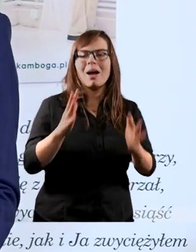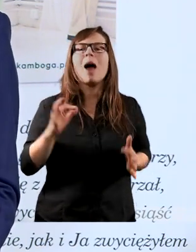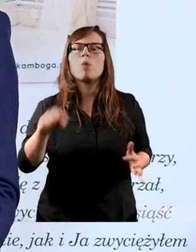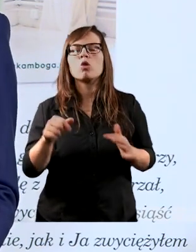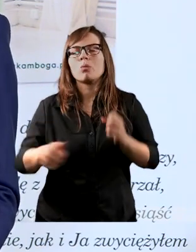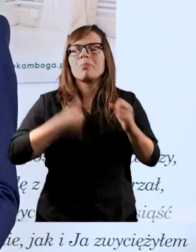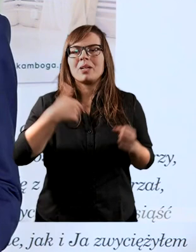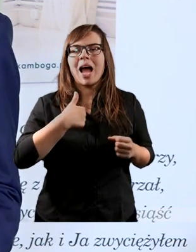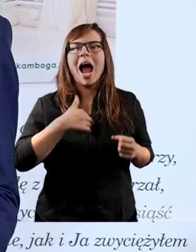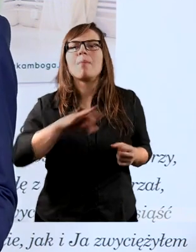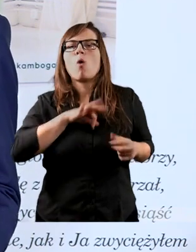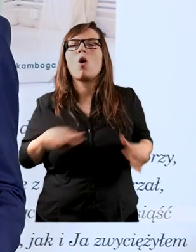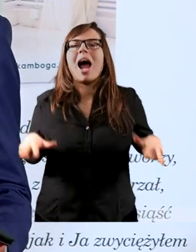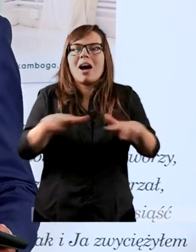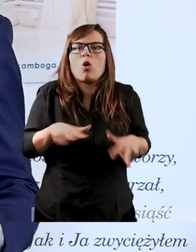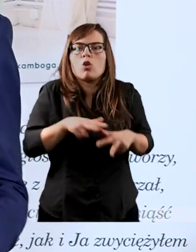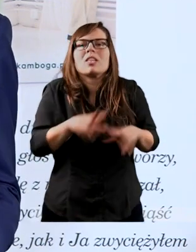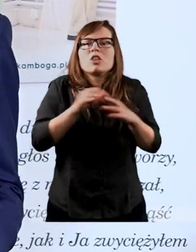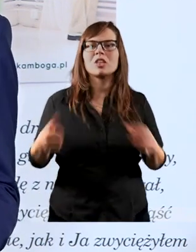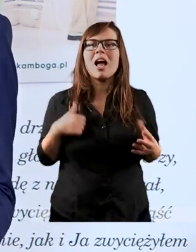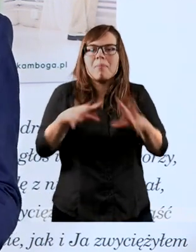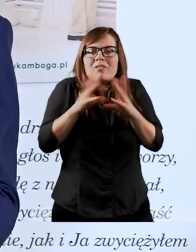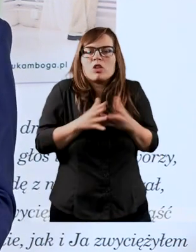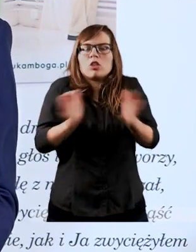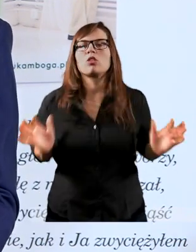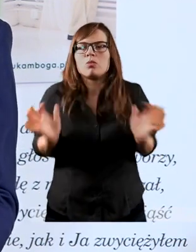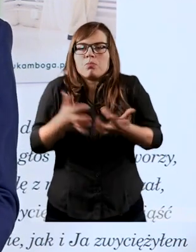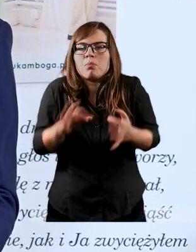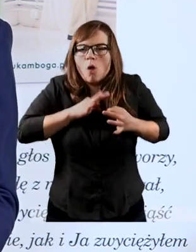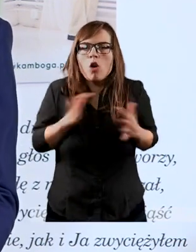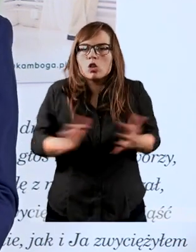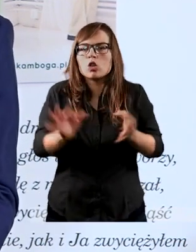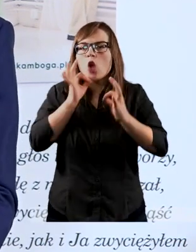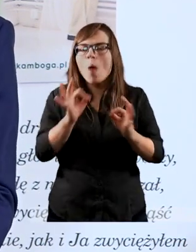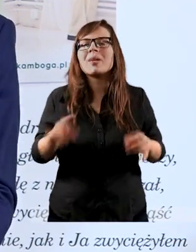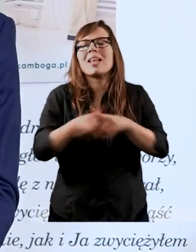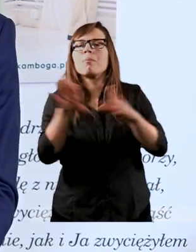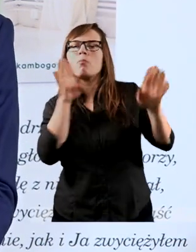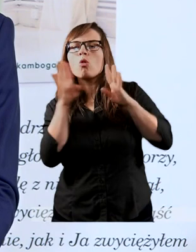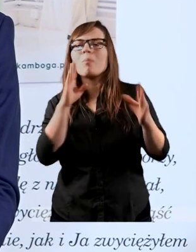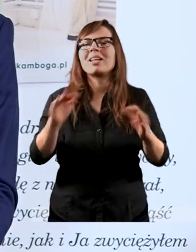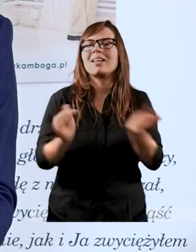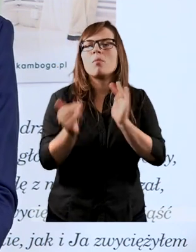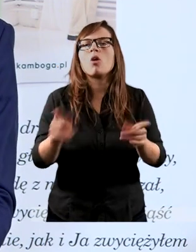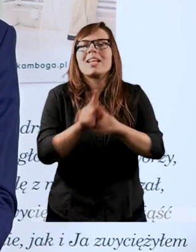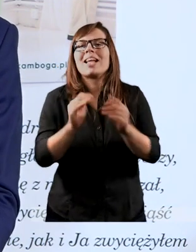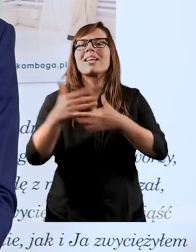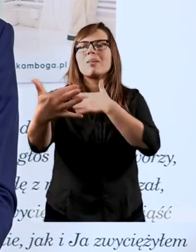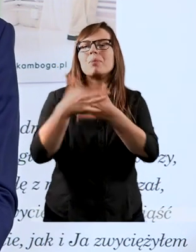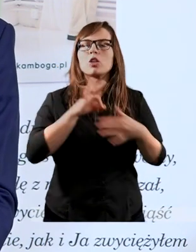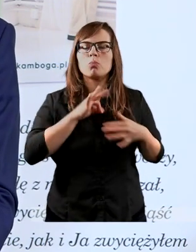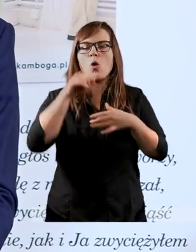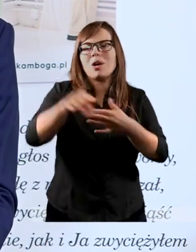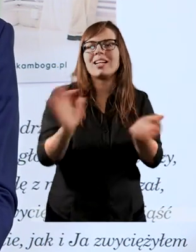to, żebym ja, moja rodzina i żeby wszystko się dobrze kręciło, to w podobny sposób zadbajmy o naszych